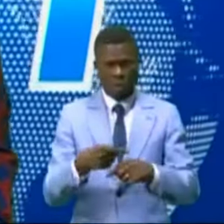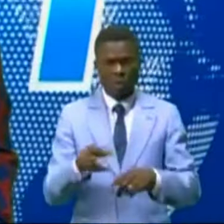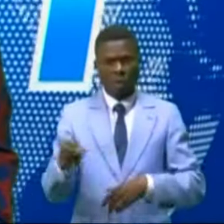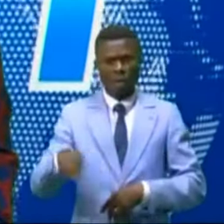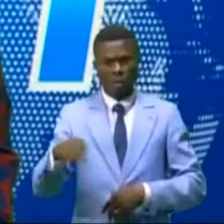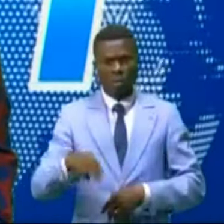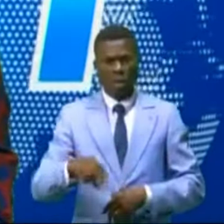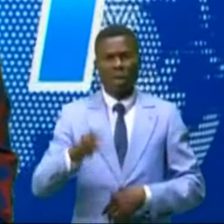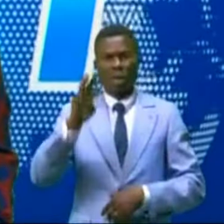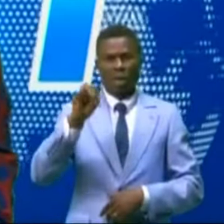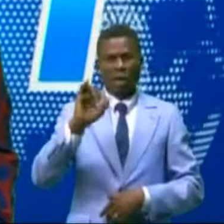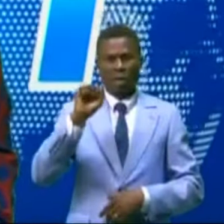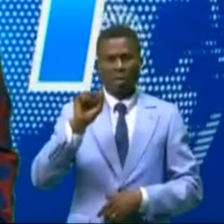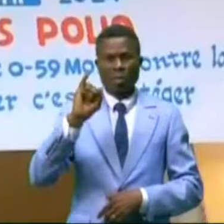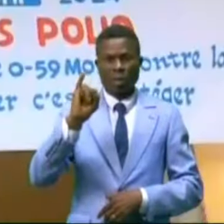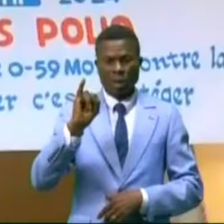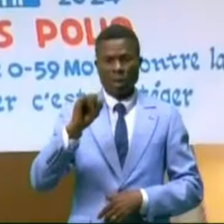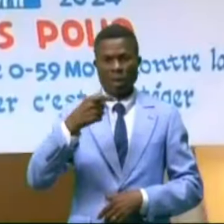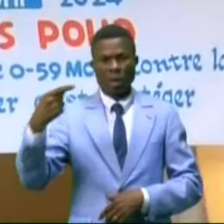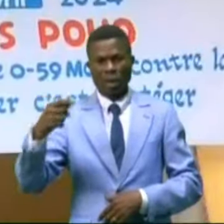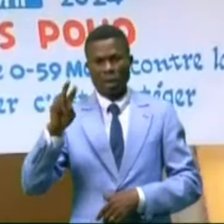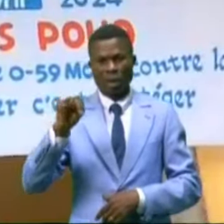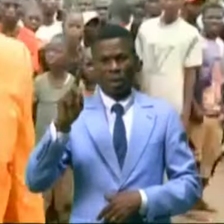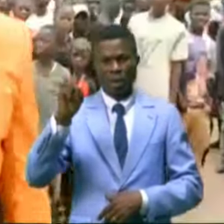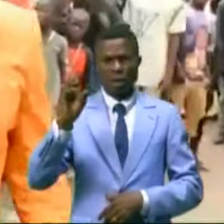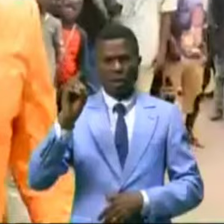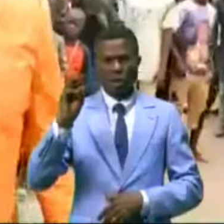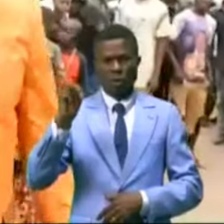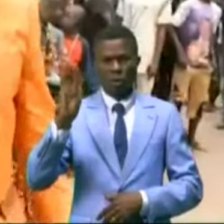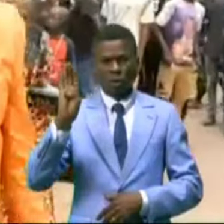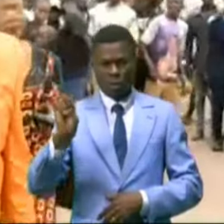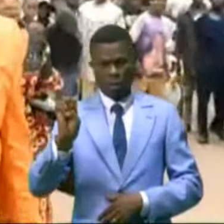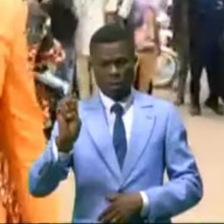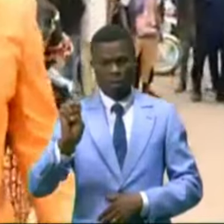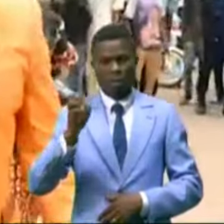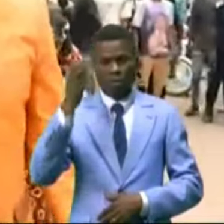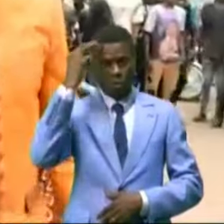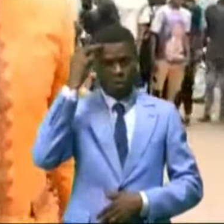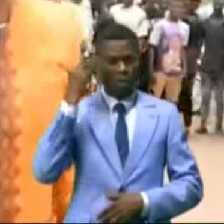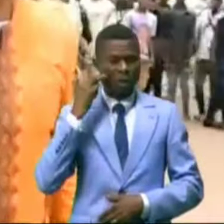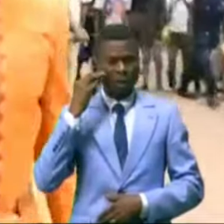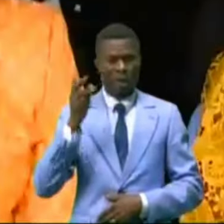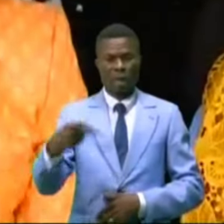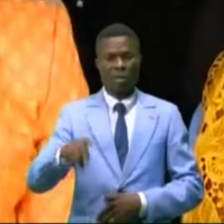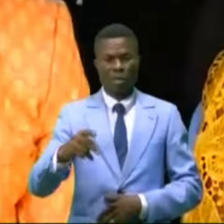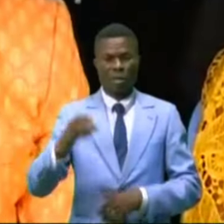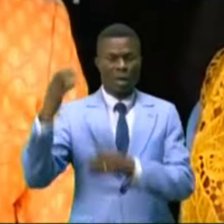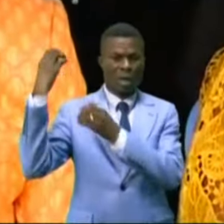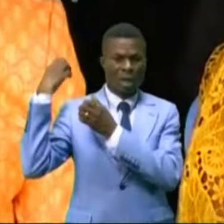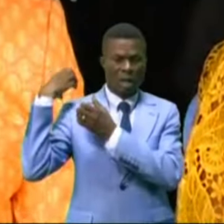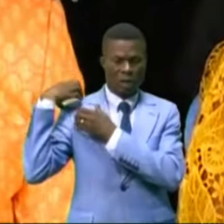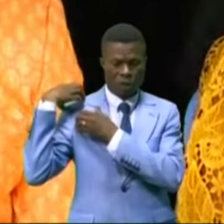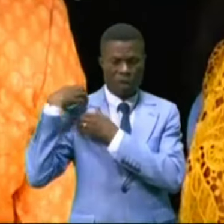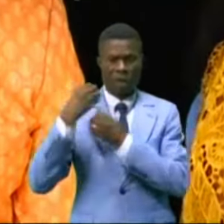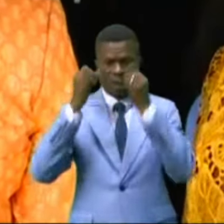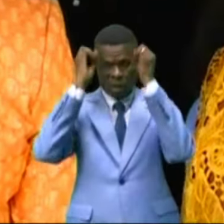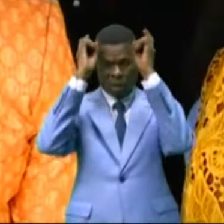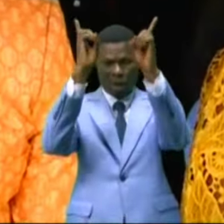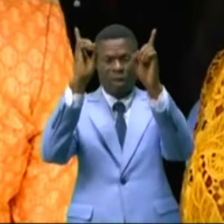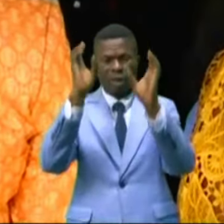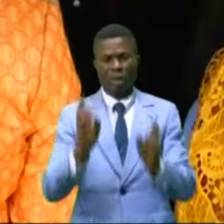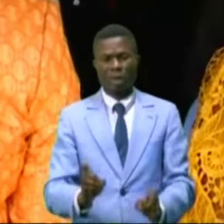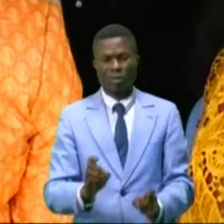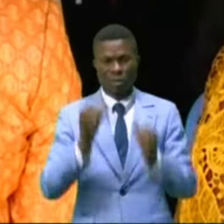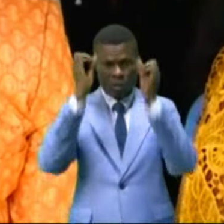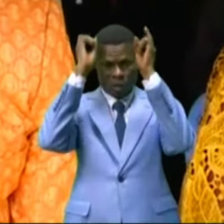la province du mindombé les ministre provincial en charge de l'éducation les professeur Jerry monote qui